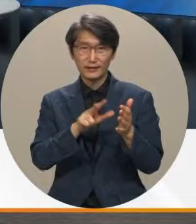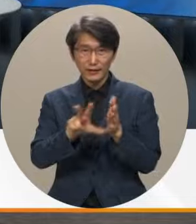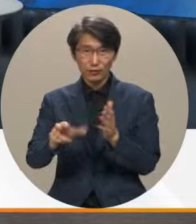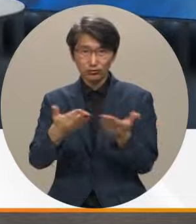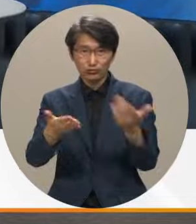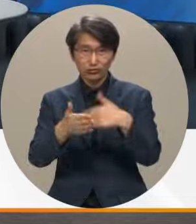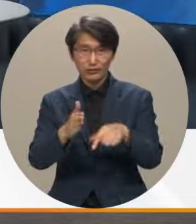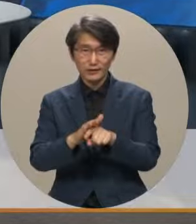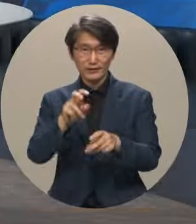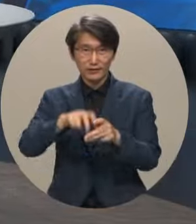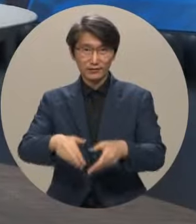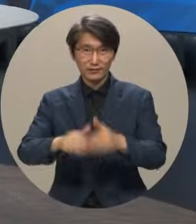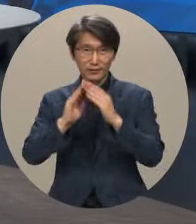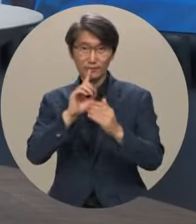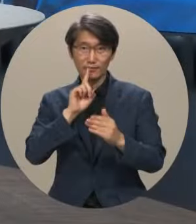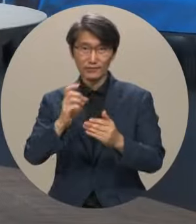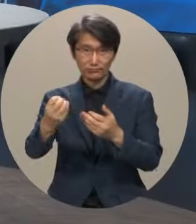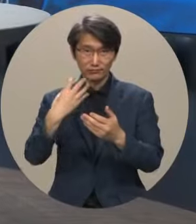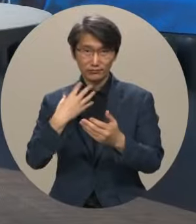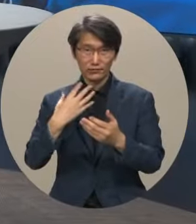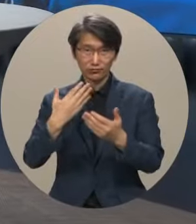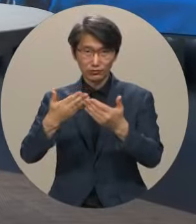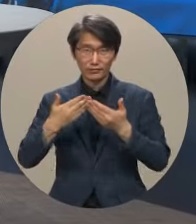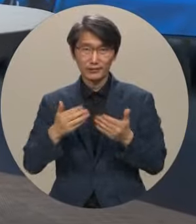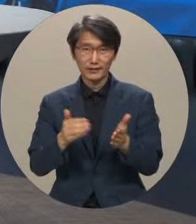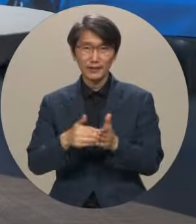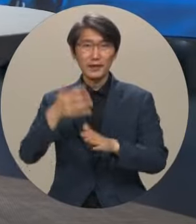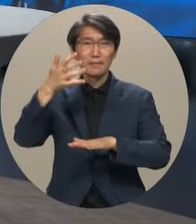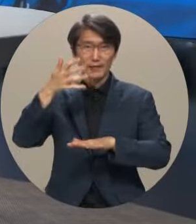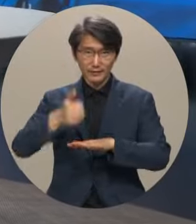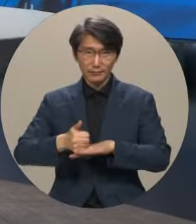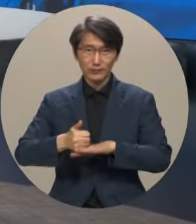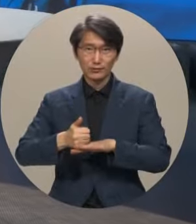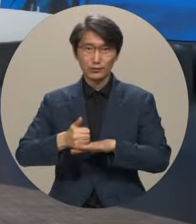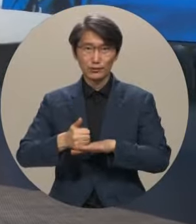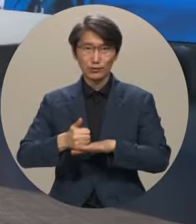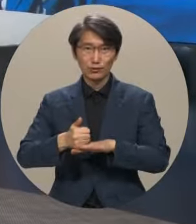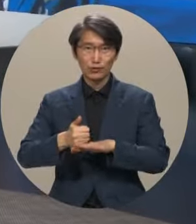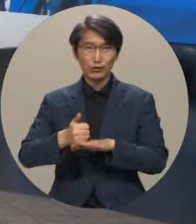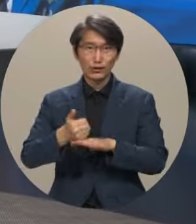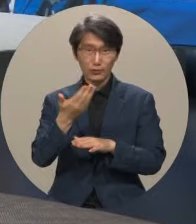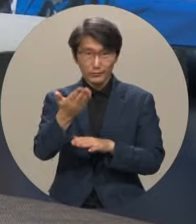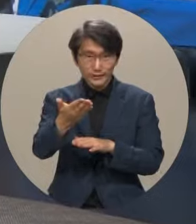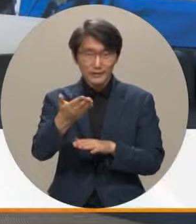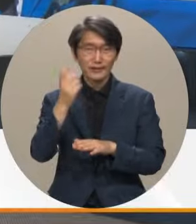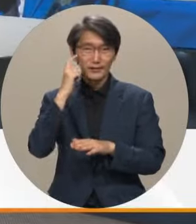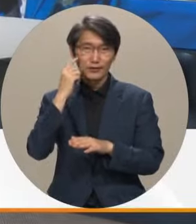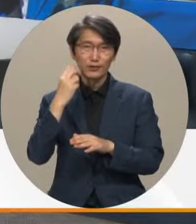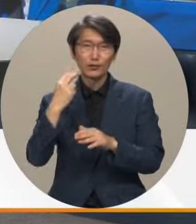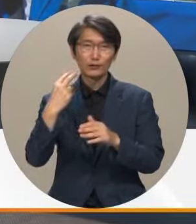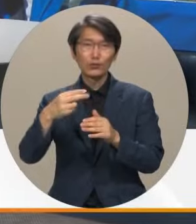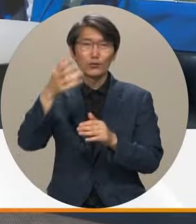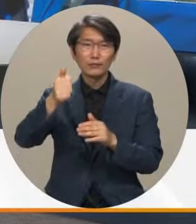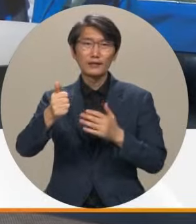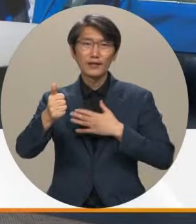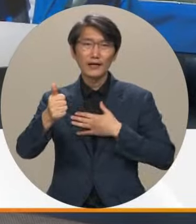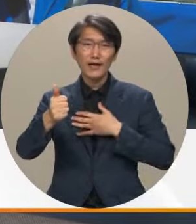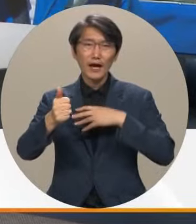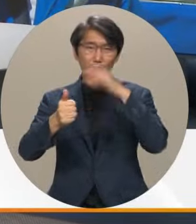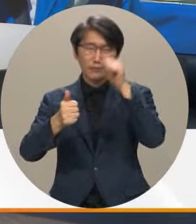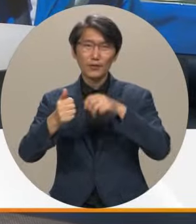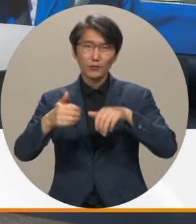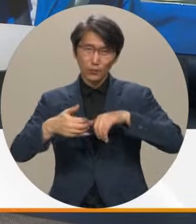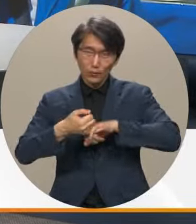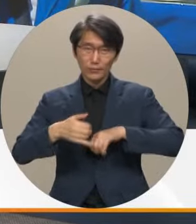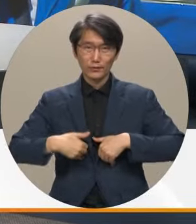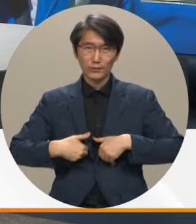센터도 구축하겠다는 말씀해 주셨습니다. 자, 그렇다면 마지막으로 이 정근식 후보가 왜 서울시 교육감이 되어야 하는지